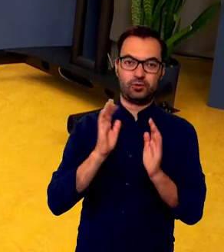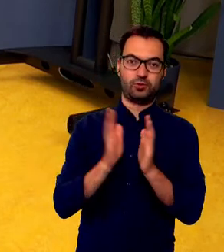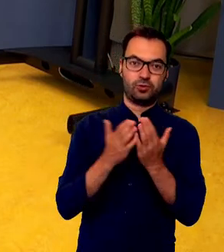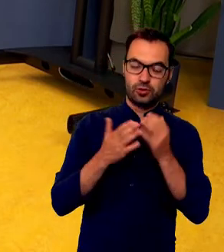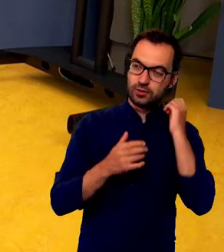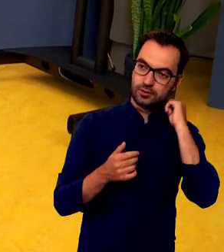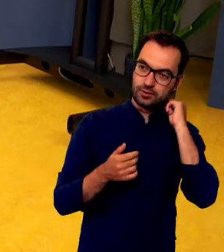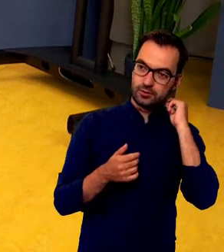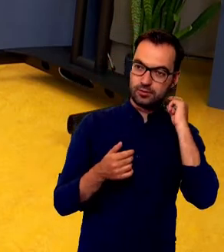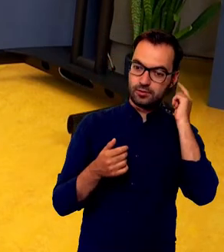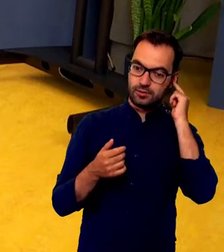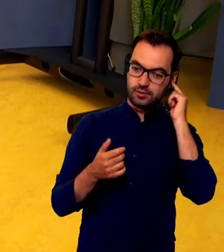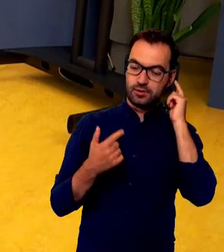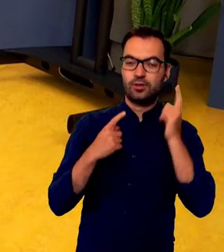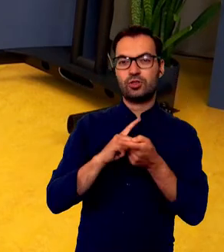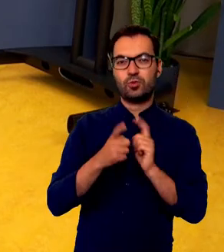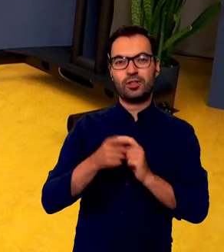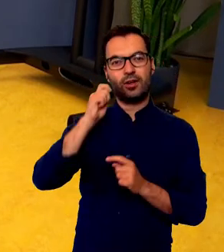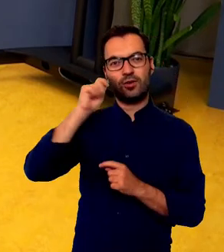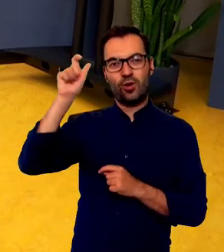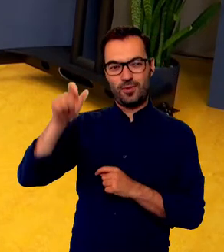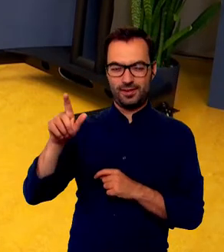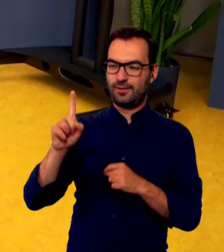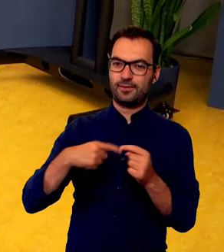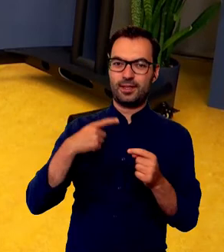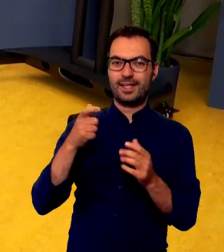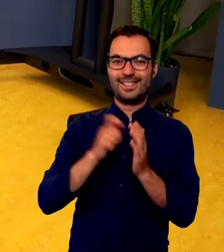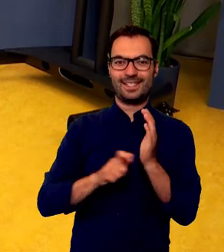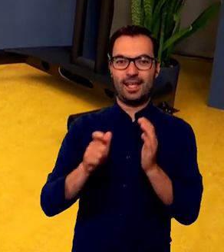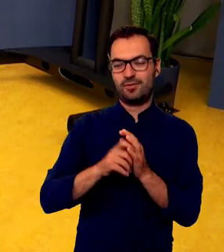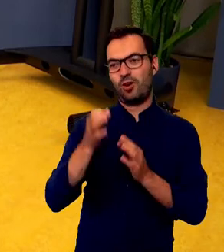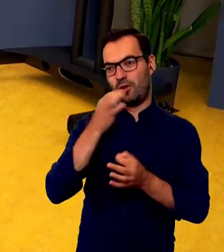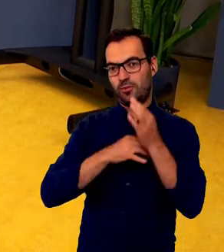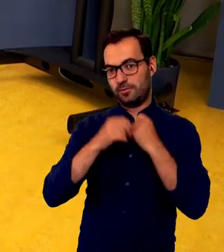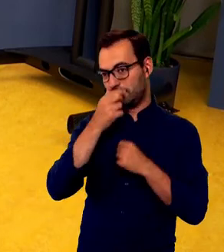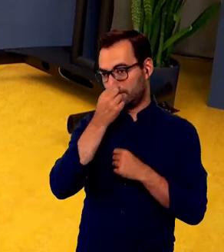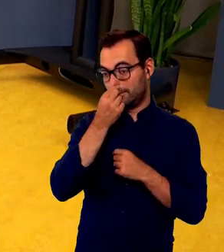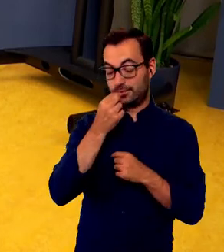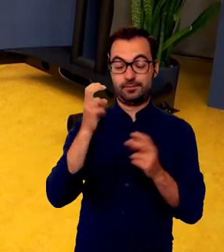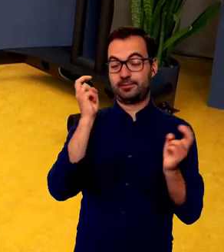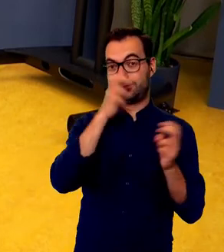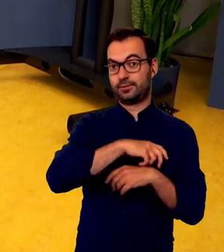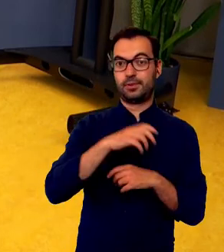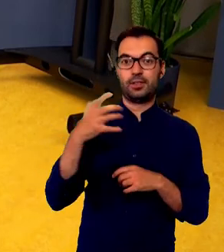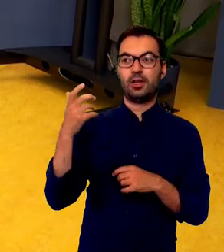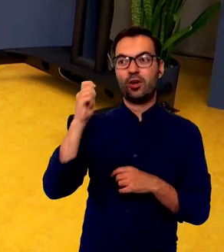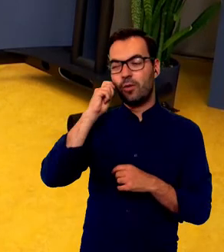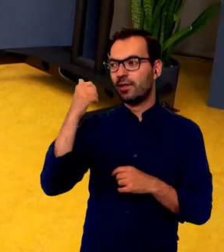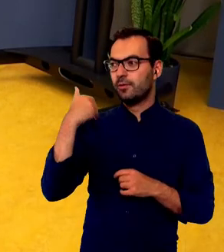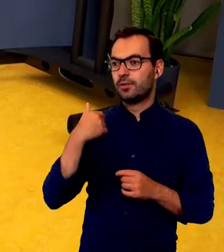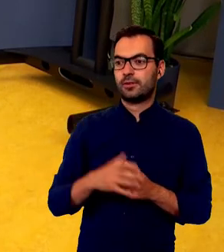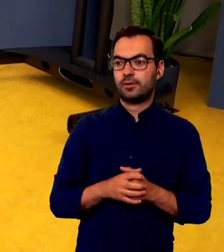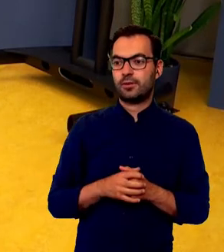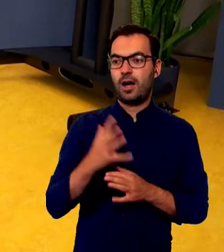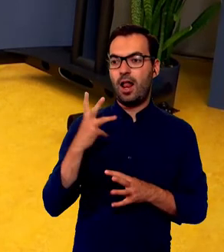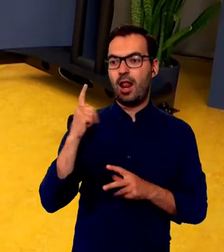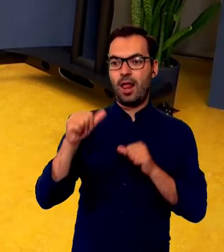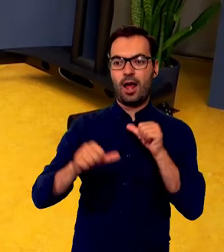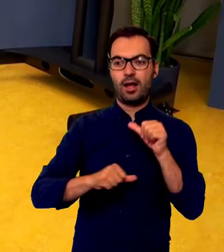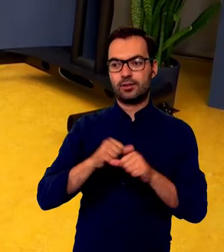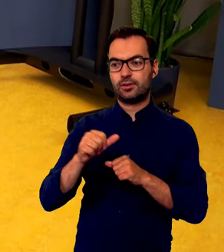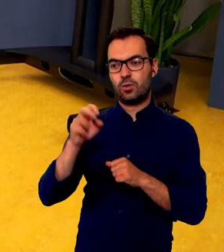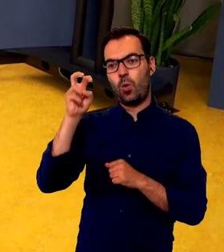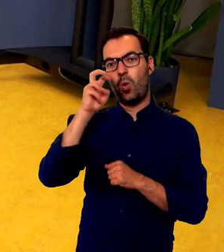się kilka razy, byłam z taką kobietą, która do mnie napisała na Instagramie kawałek swojej historii, rzecz niesamowita, kobieta była wiele, wiele, wiele